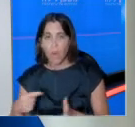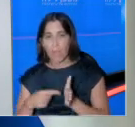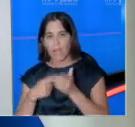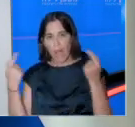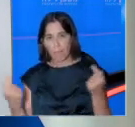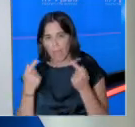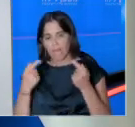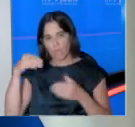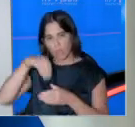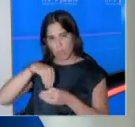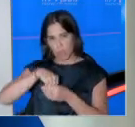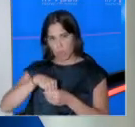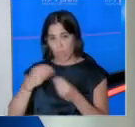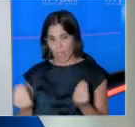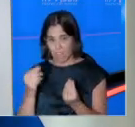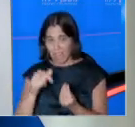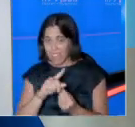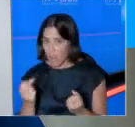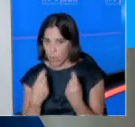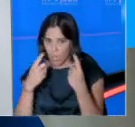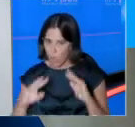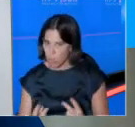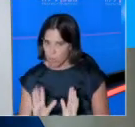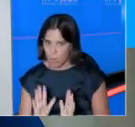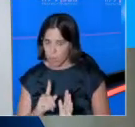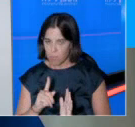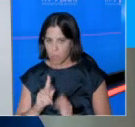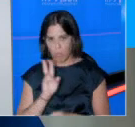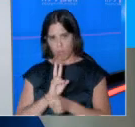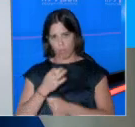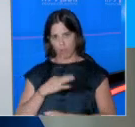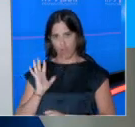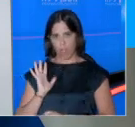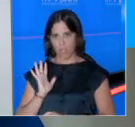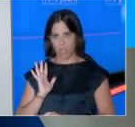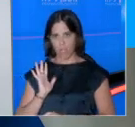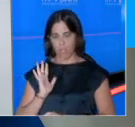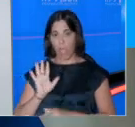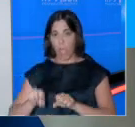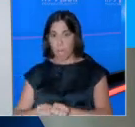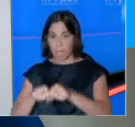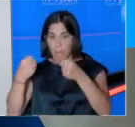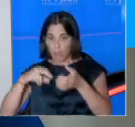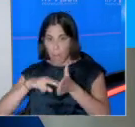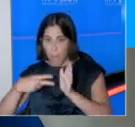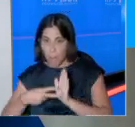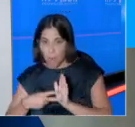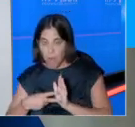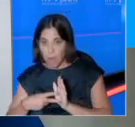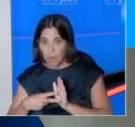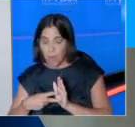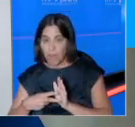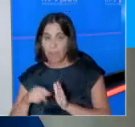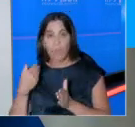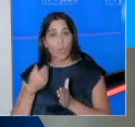פנימיות. הדבר הזה לא יקרה שוב, לא במשמרת שלי. המשבר הפוליטי בישראל הוא